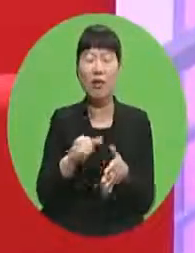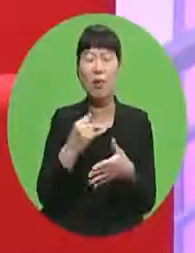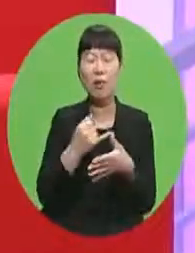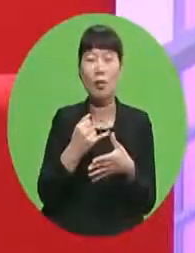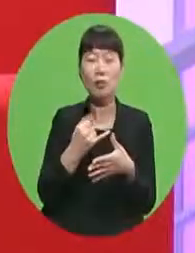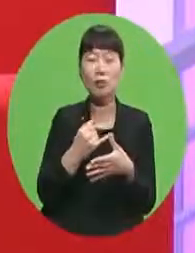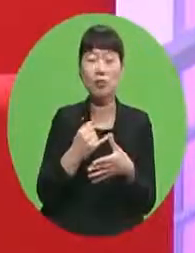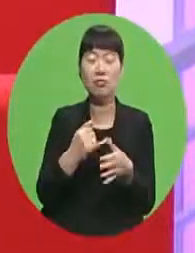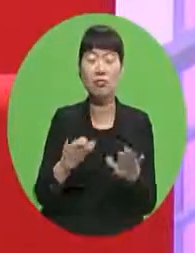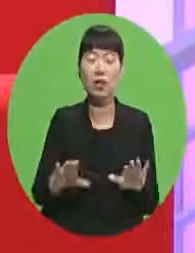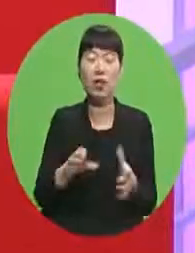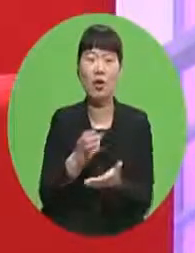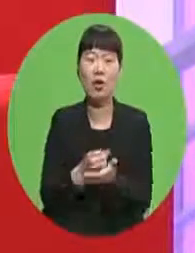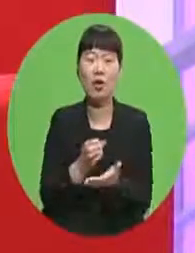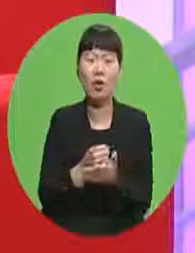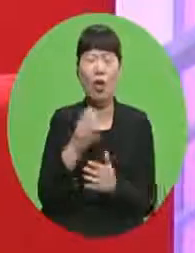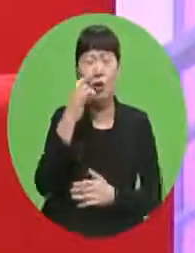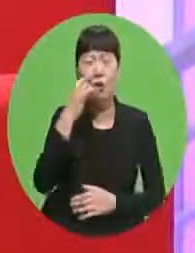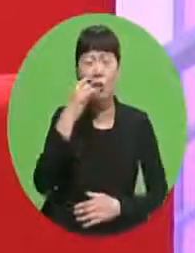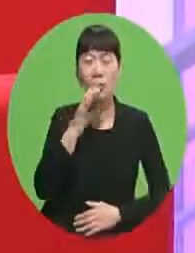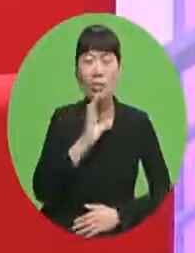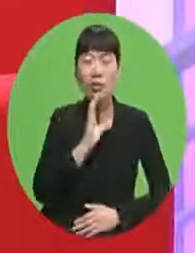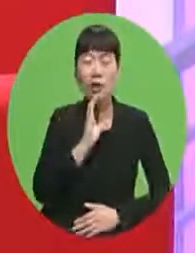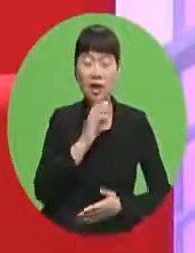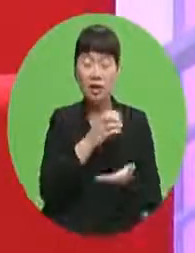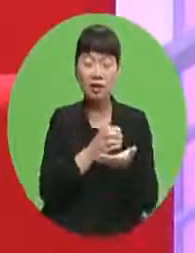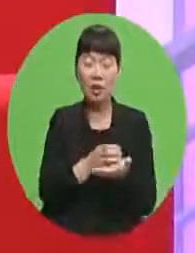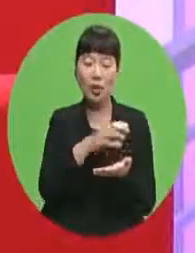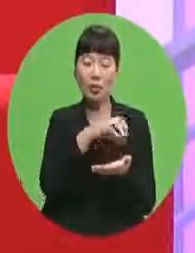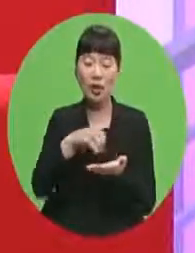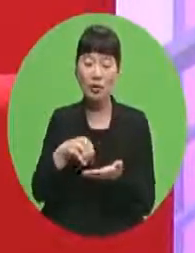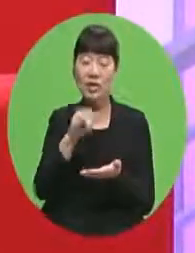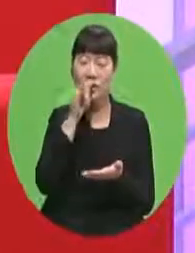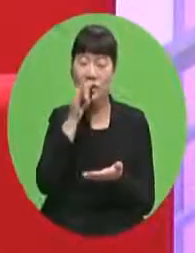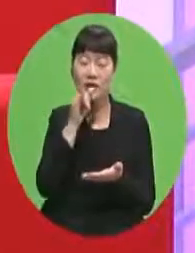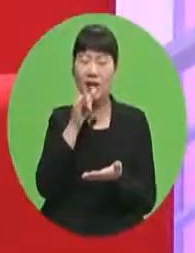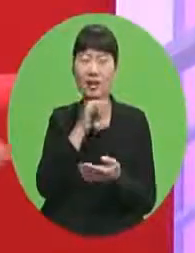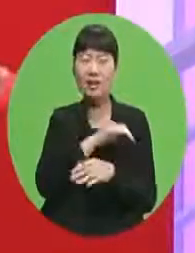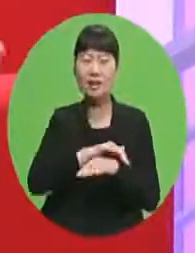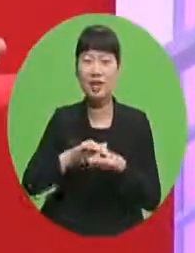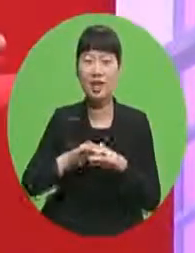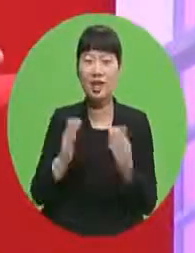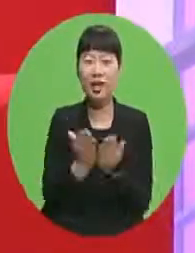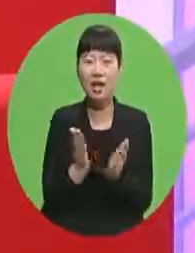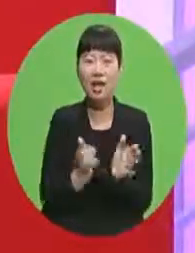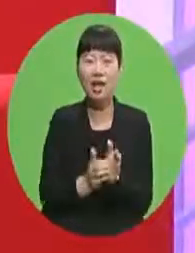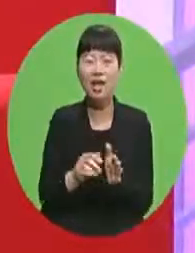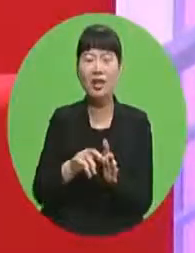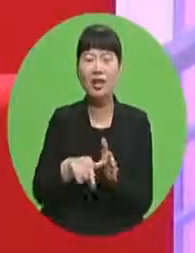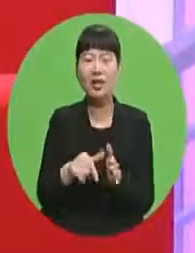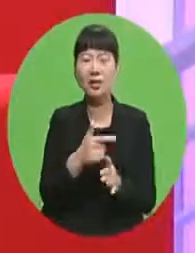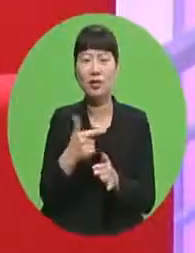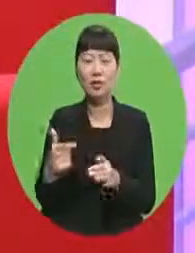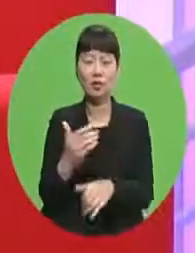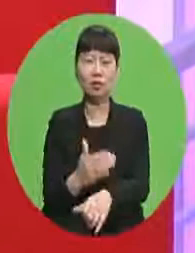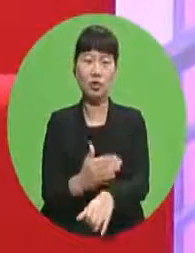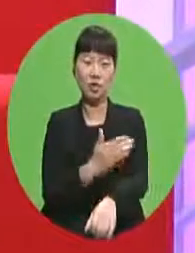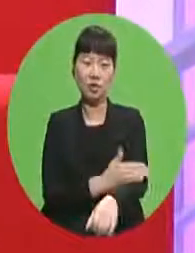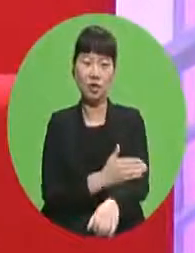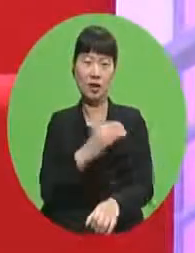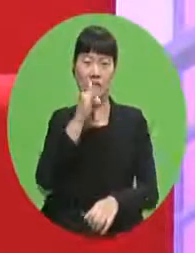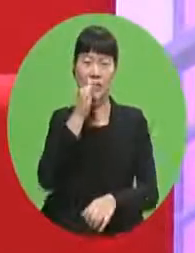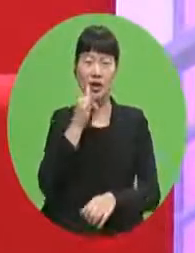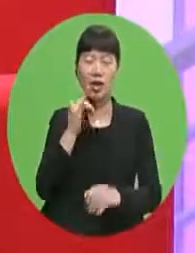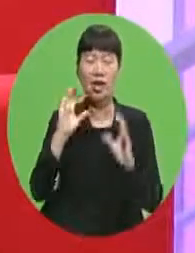보미가 컵 그거 궁금했어? 컵 가져왔니? 이 정도가 딱 좋아요. 근데 이때 너무 과장되게